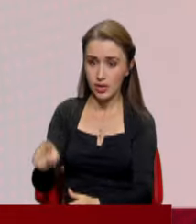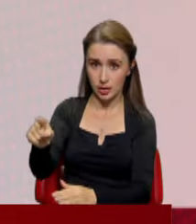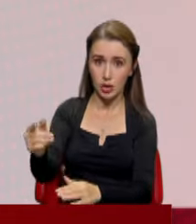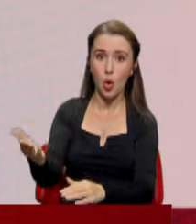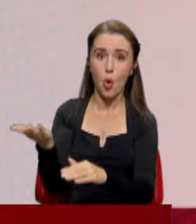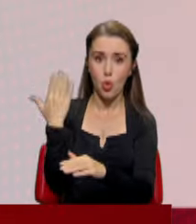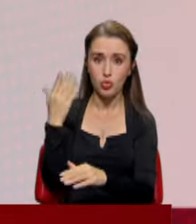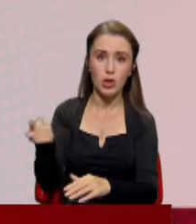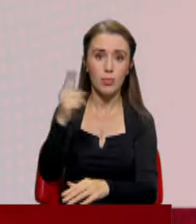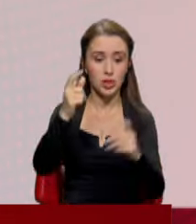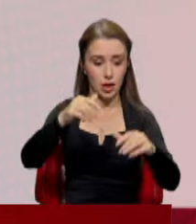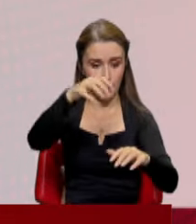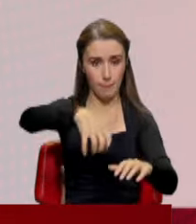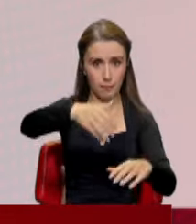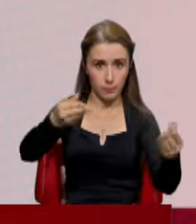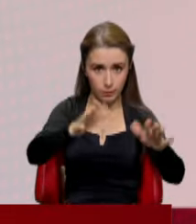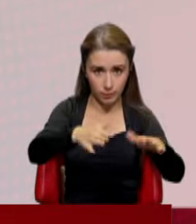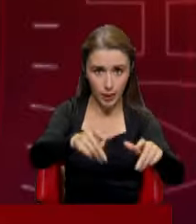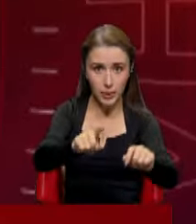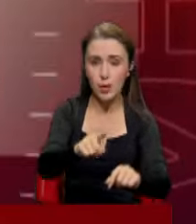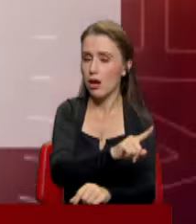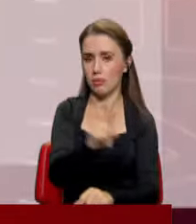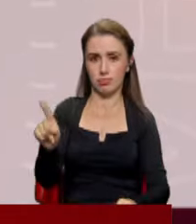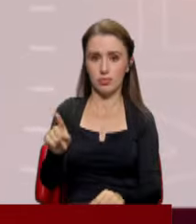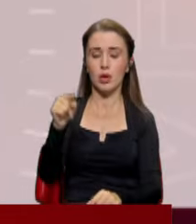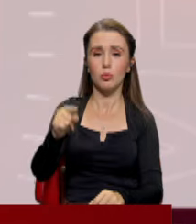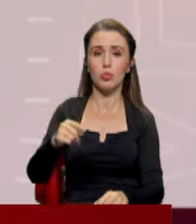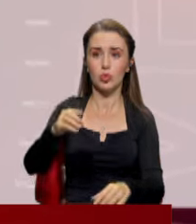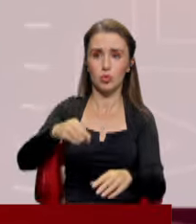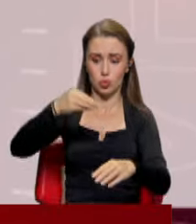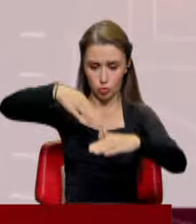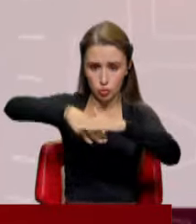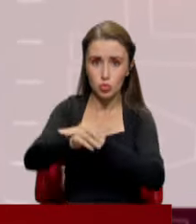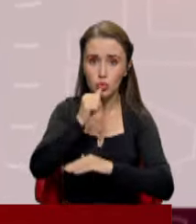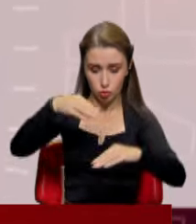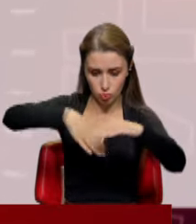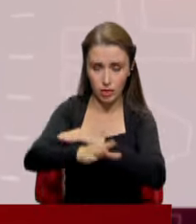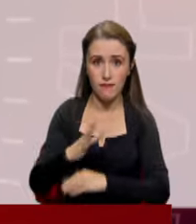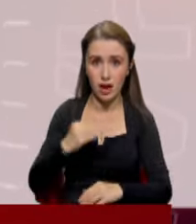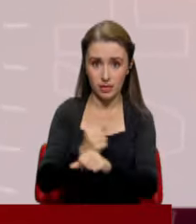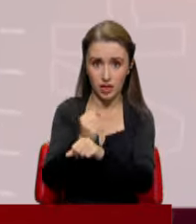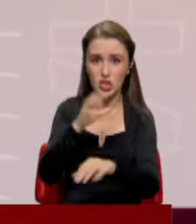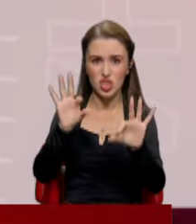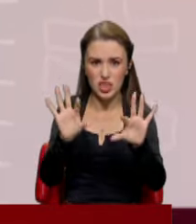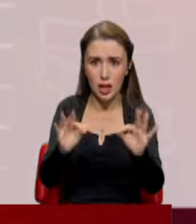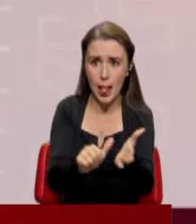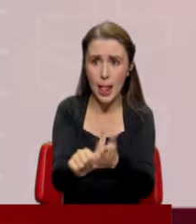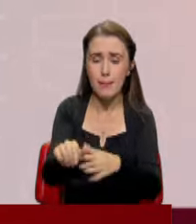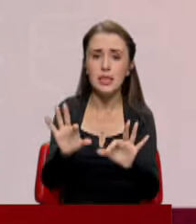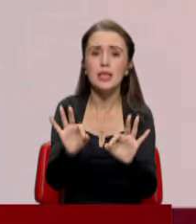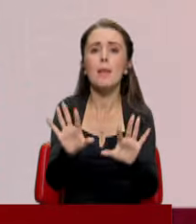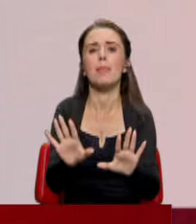önce başka yere gömdün mü Kesinlikle hayır çuvalın tamamı su altına girdi mi taş ıslandı mı taş hepsi